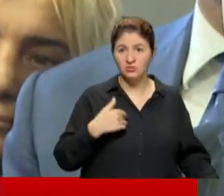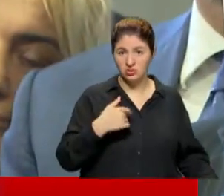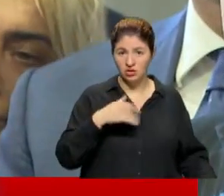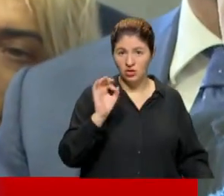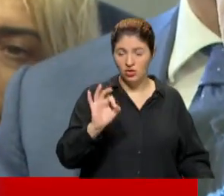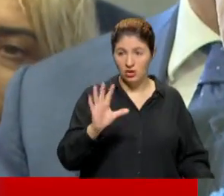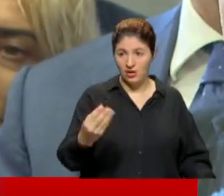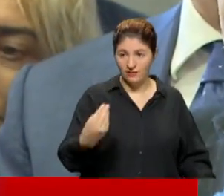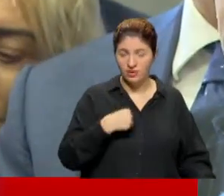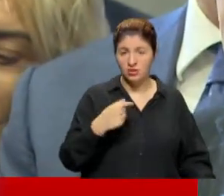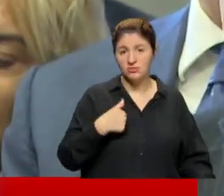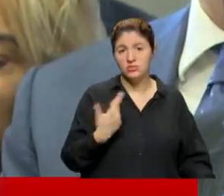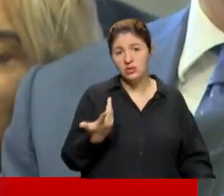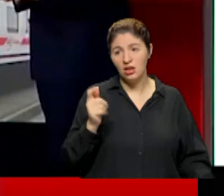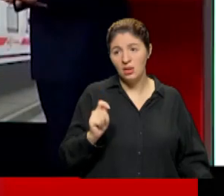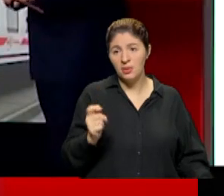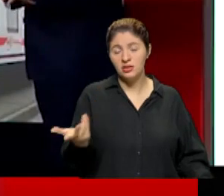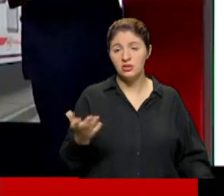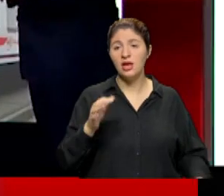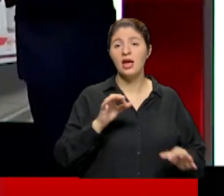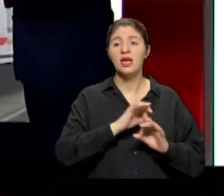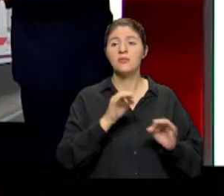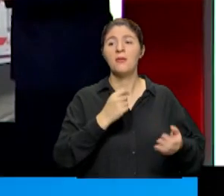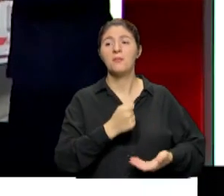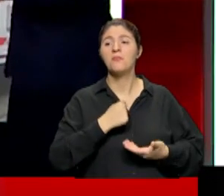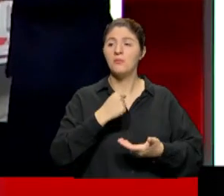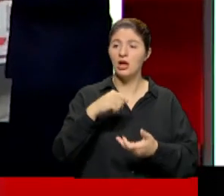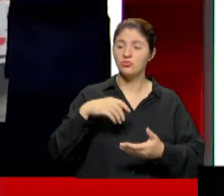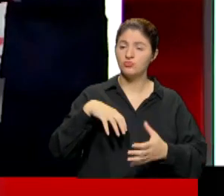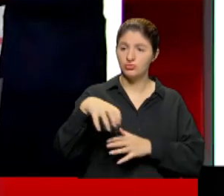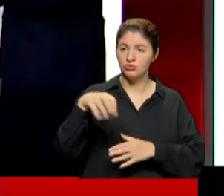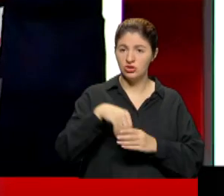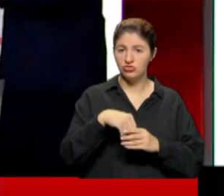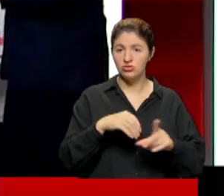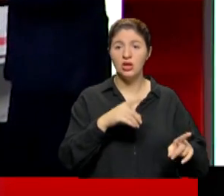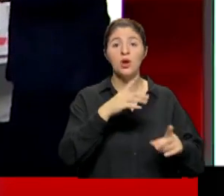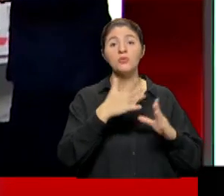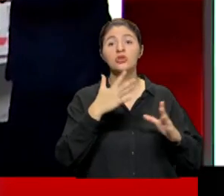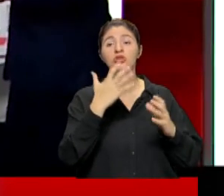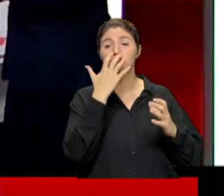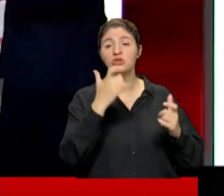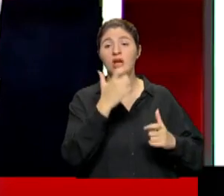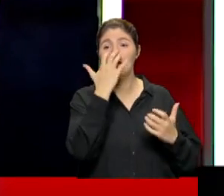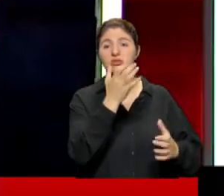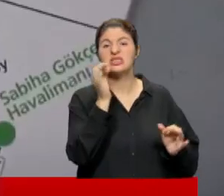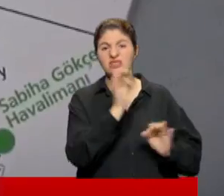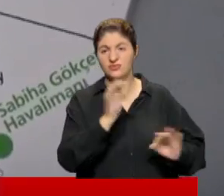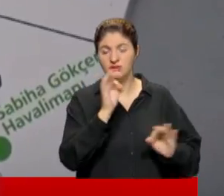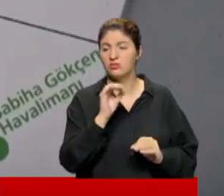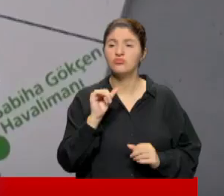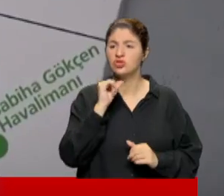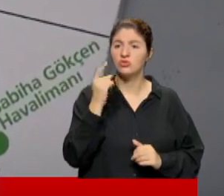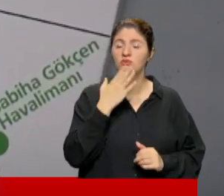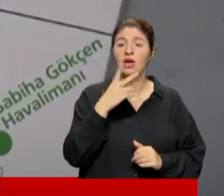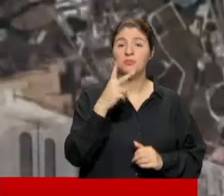şekilde verilse biz onu zaten yapardık tamamen bakanlık bütçesinden Büyükşehir'in katkısı yok mu kesinlikle hiçbir katkısı yok